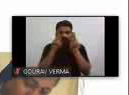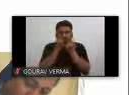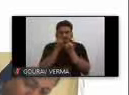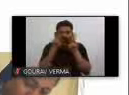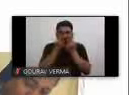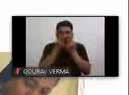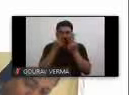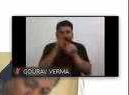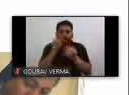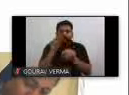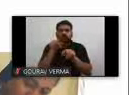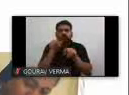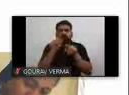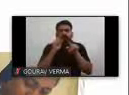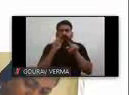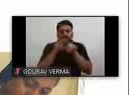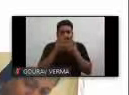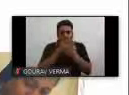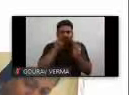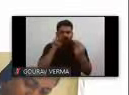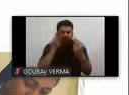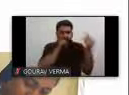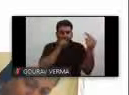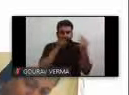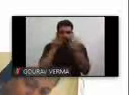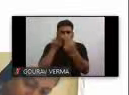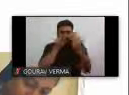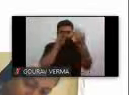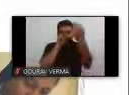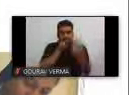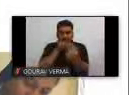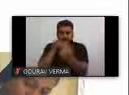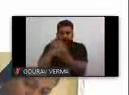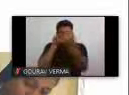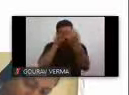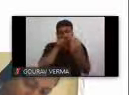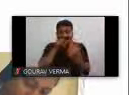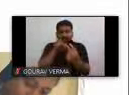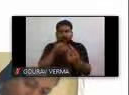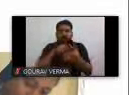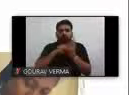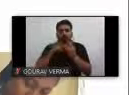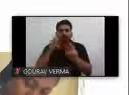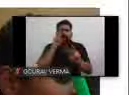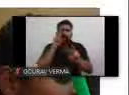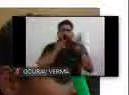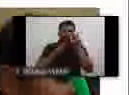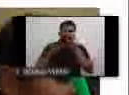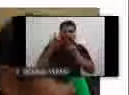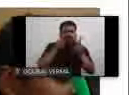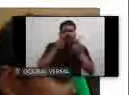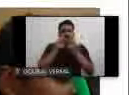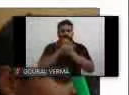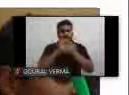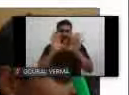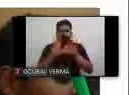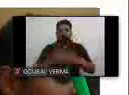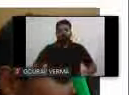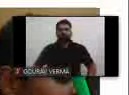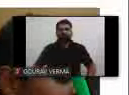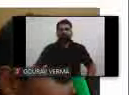मूविंग टुवर्ड्स द ऑब्जेक्ट. सो ऑल दिस विल हेल्प यू इन डूइंग द विजुअल फील्ड असेसमेंट.